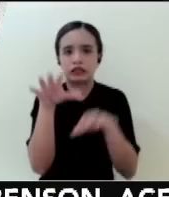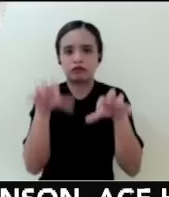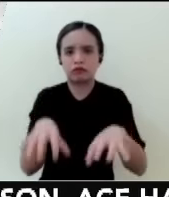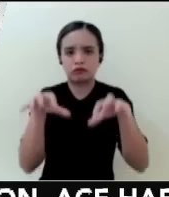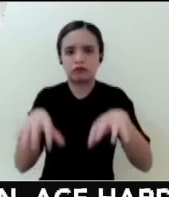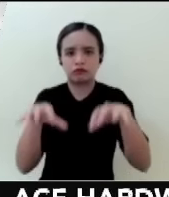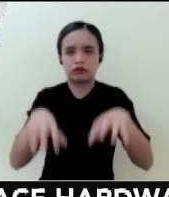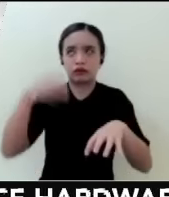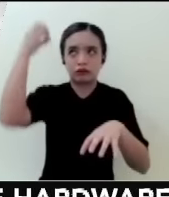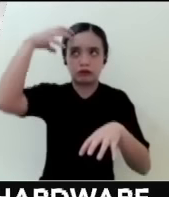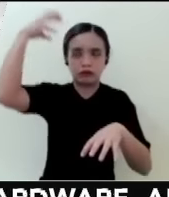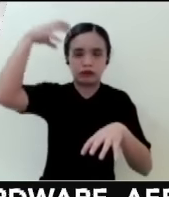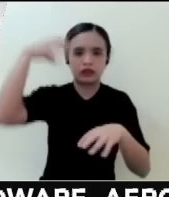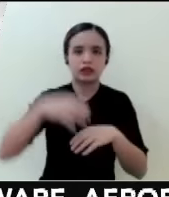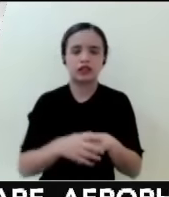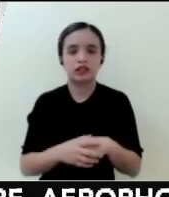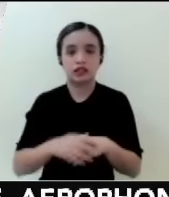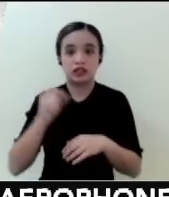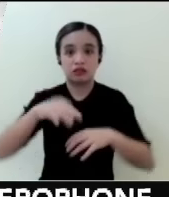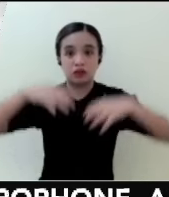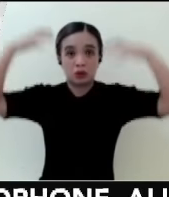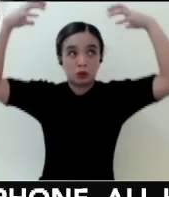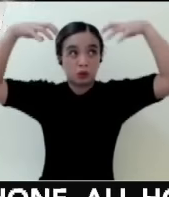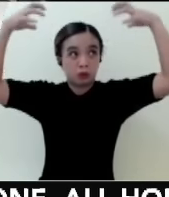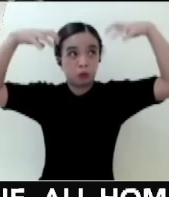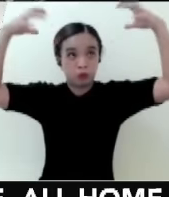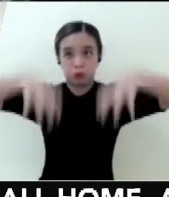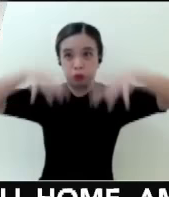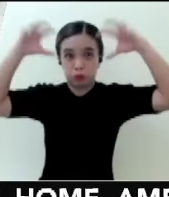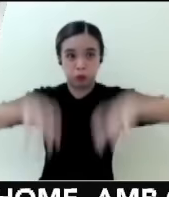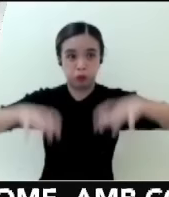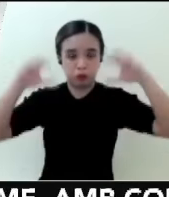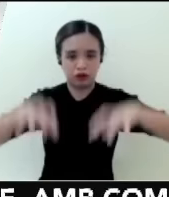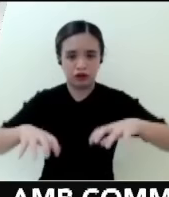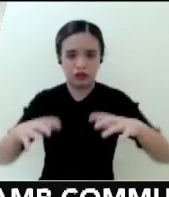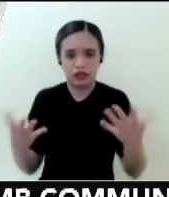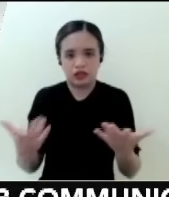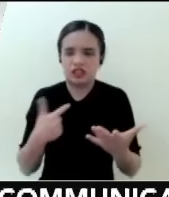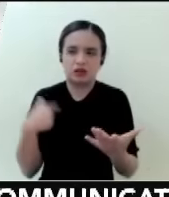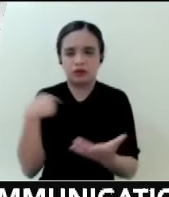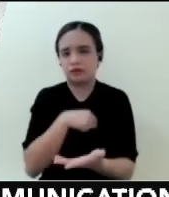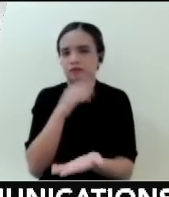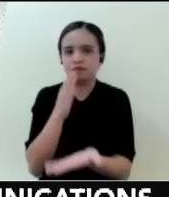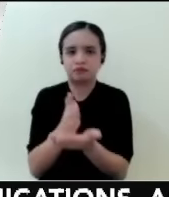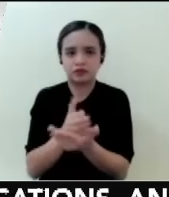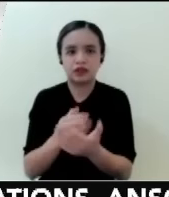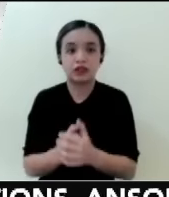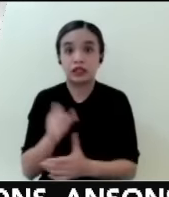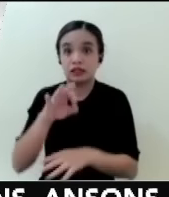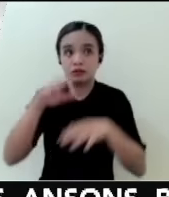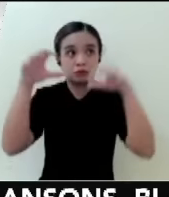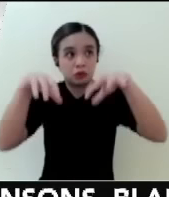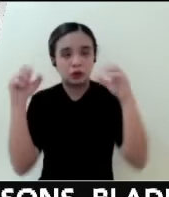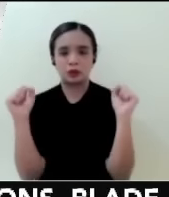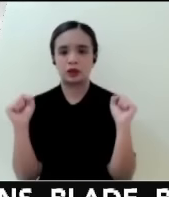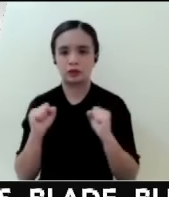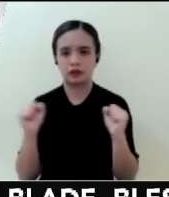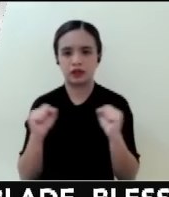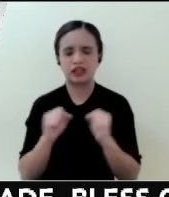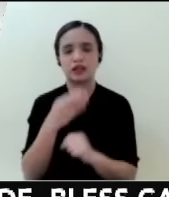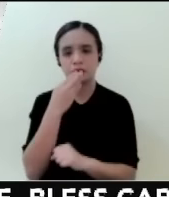pag malakas ng ulan, talagang hihinto kami. Pag medyo umaambon o kaya malamig, mas maganda sa amin